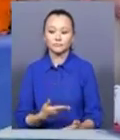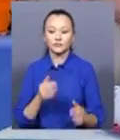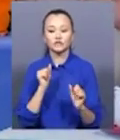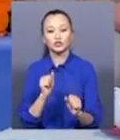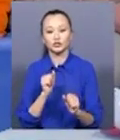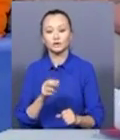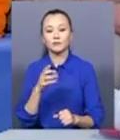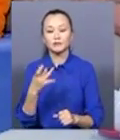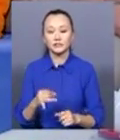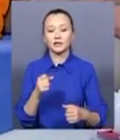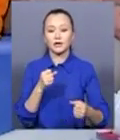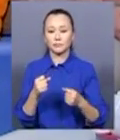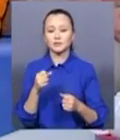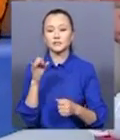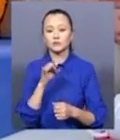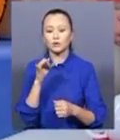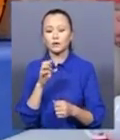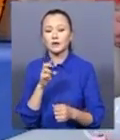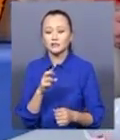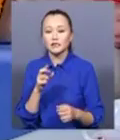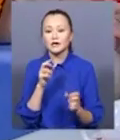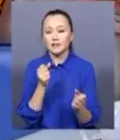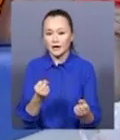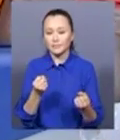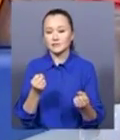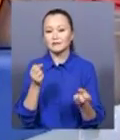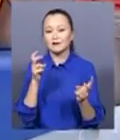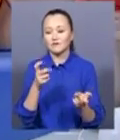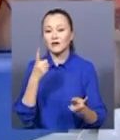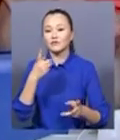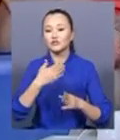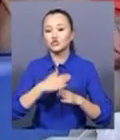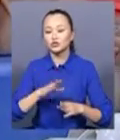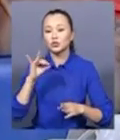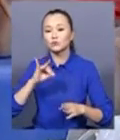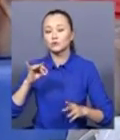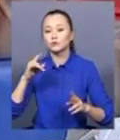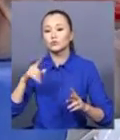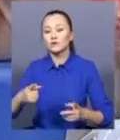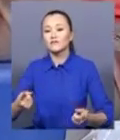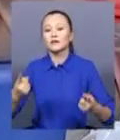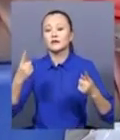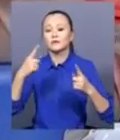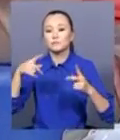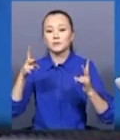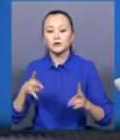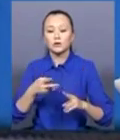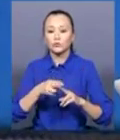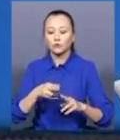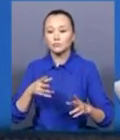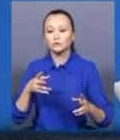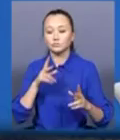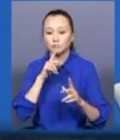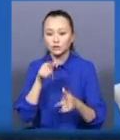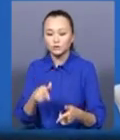защитники Брестской крепости, история Брестской крепости, это одна из частиц истории той великой беды, которая пришла тогда